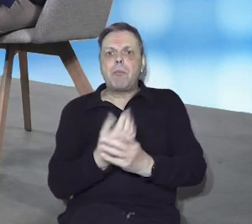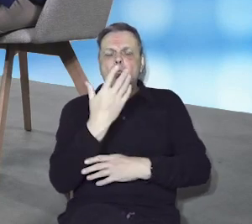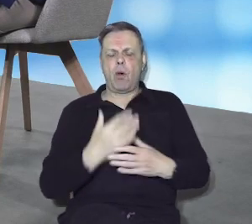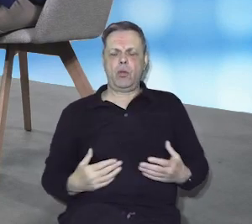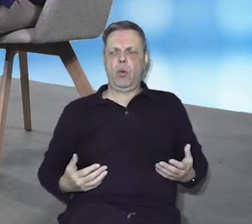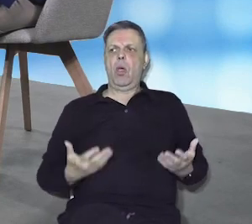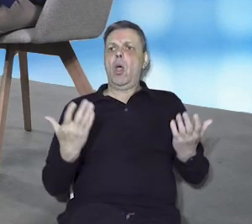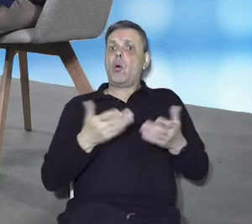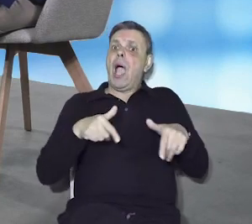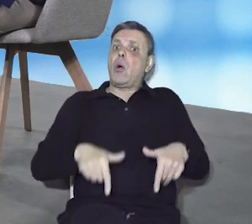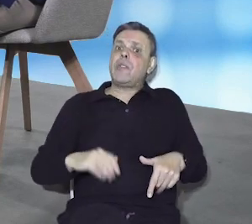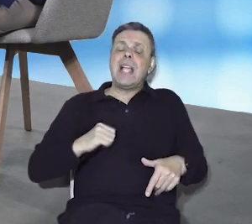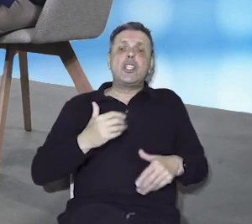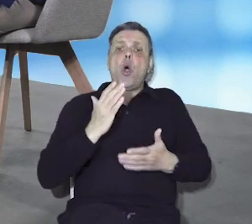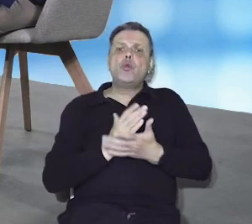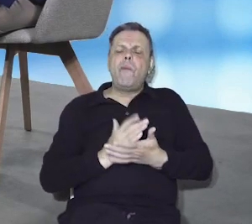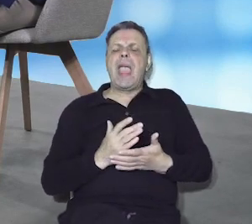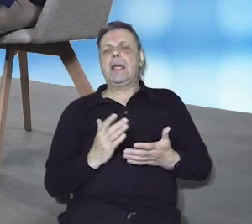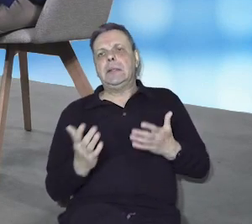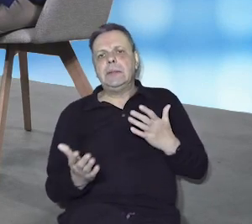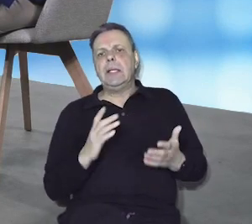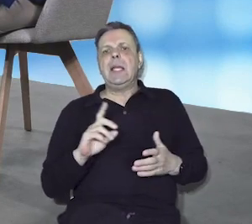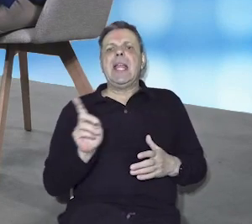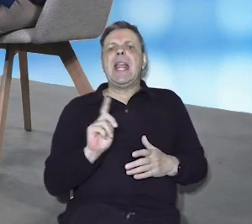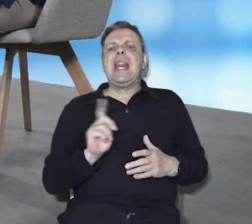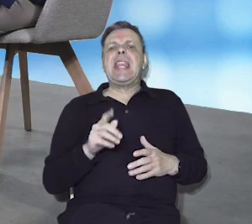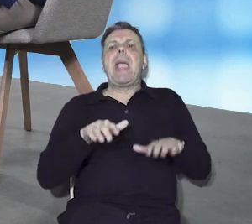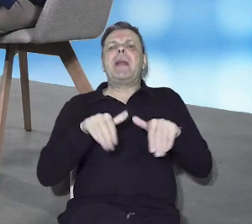kod nas još uvijek na neki način nije